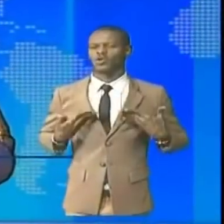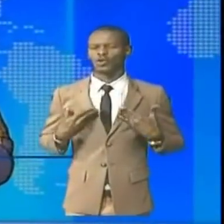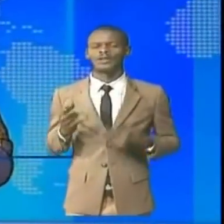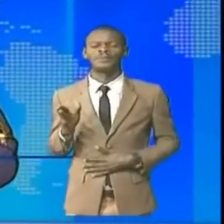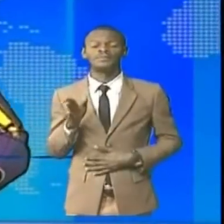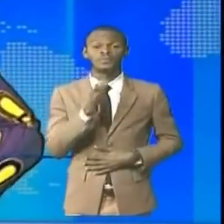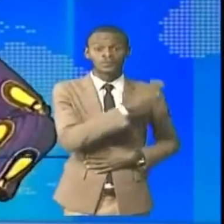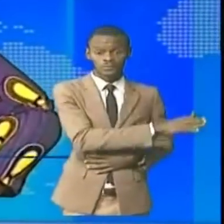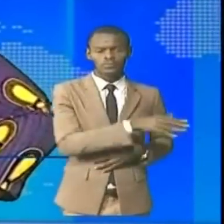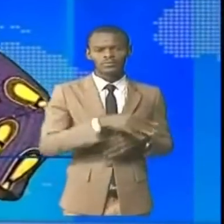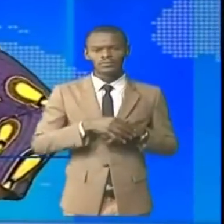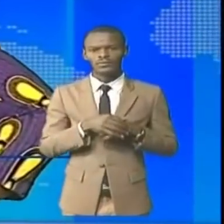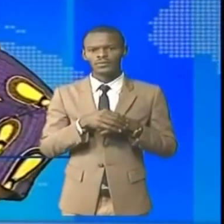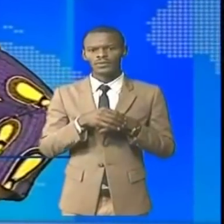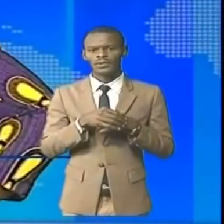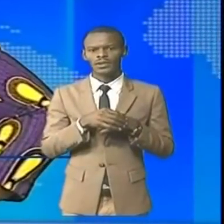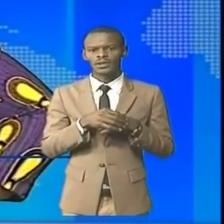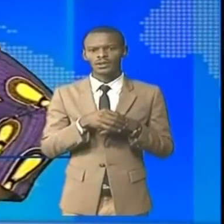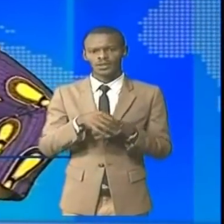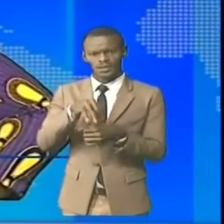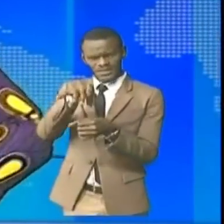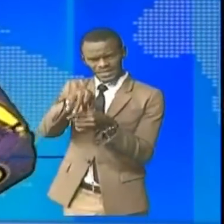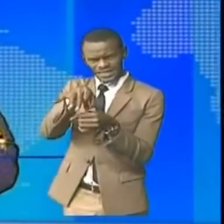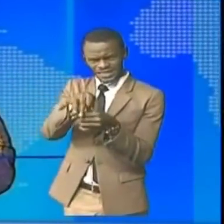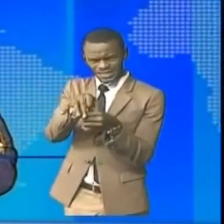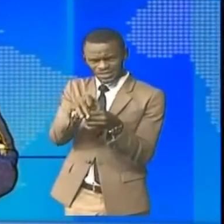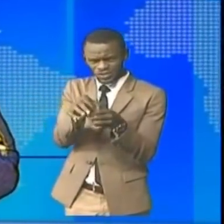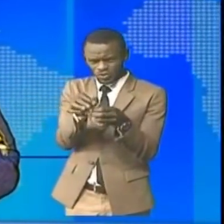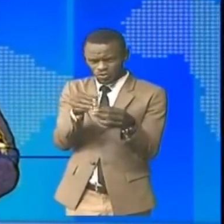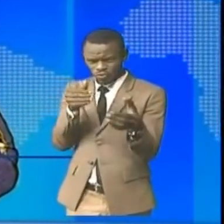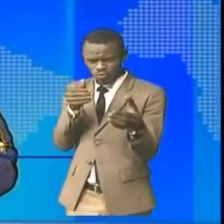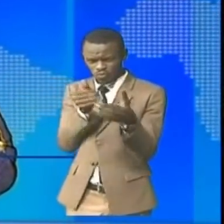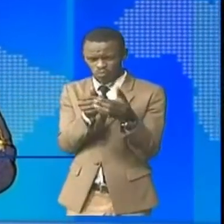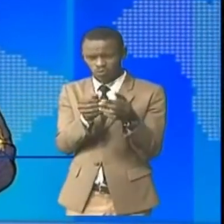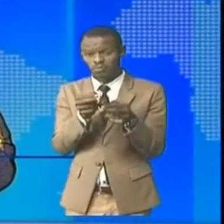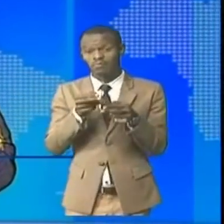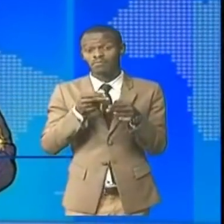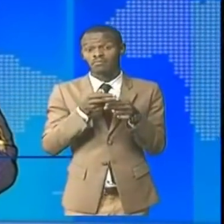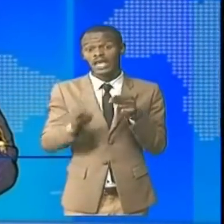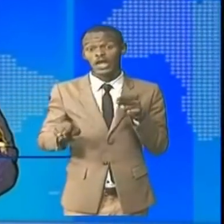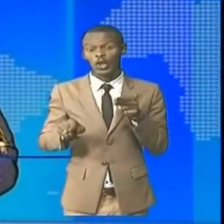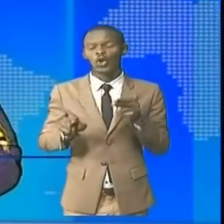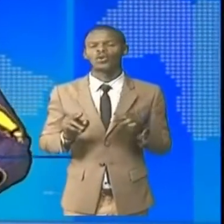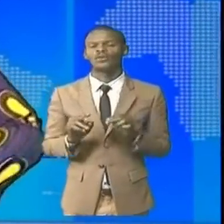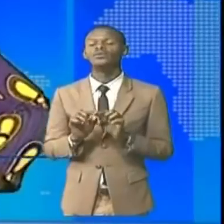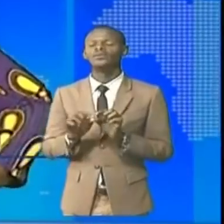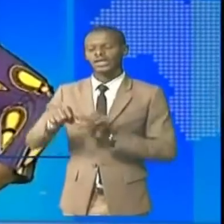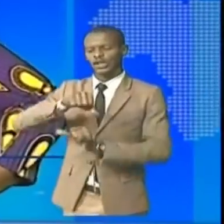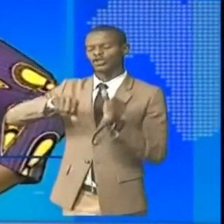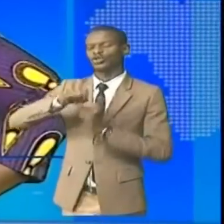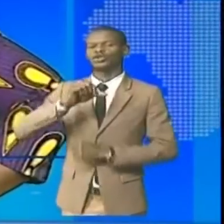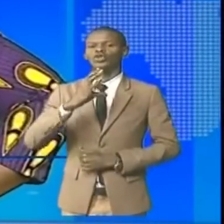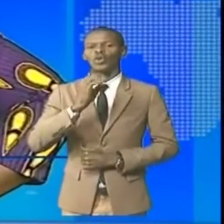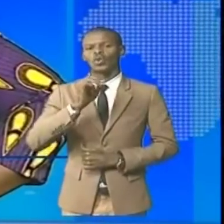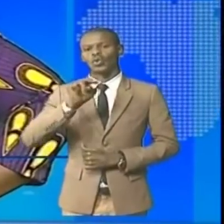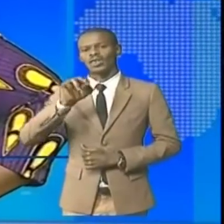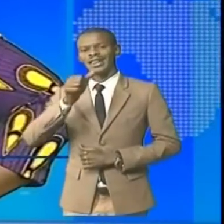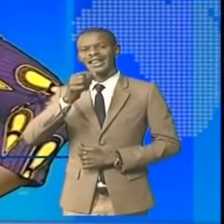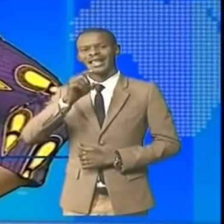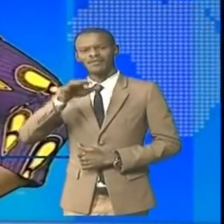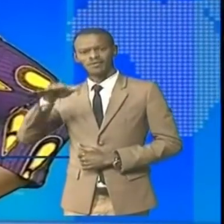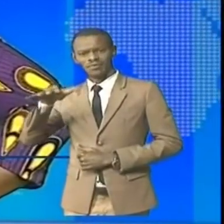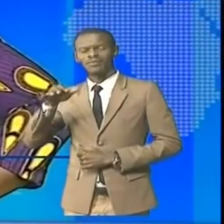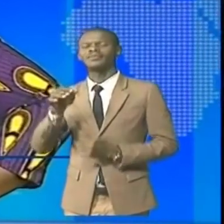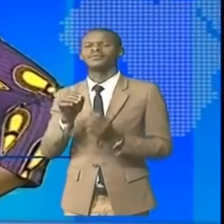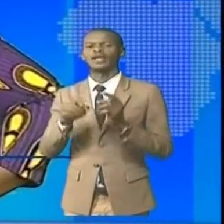À l'approche des élections, le CONAFED a démarré son plaidoyer auprès des autorités du pays et des responsables des